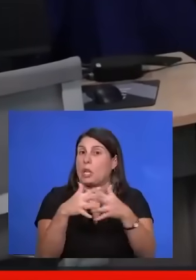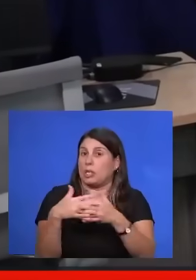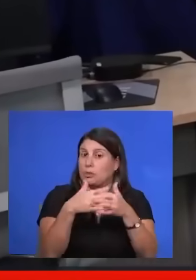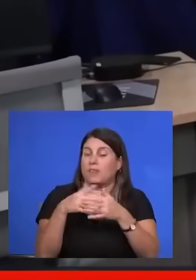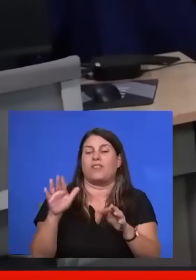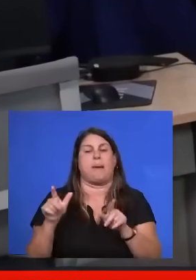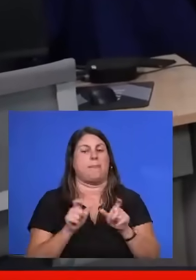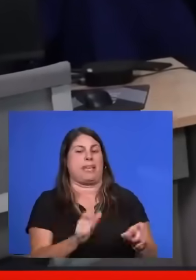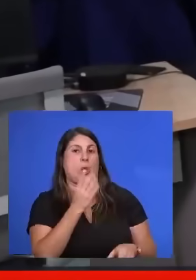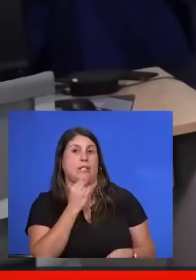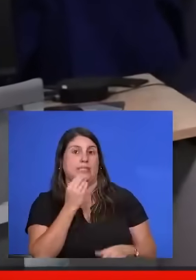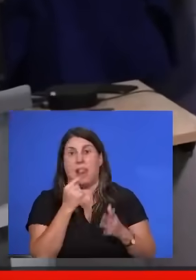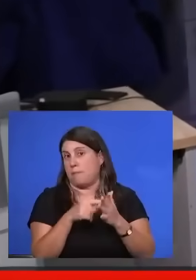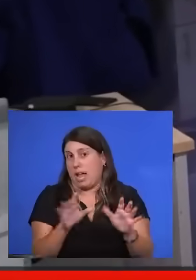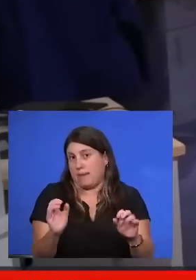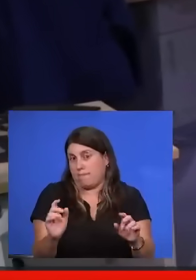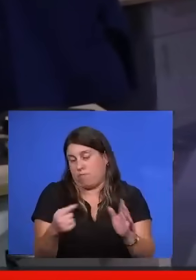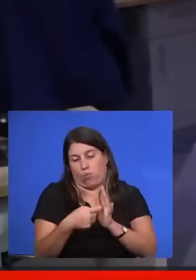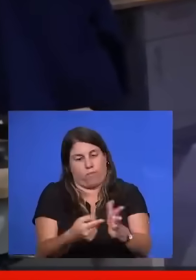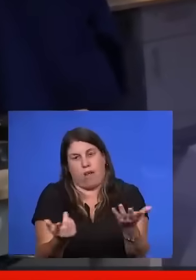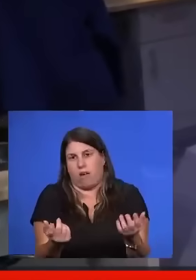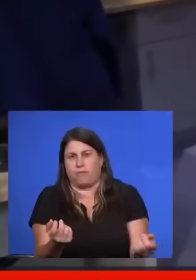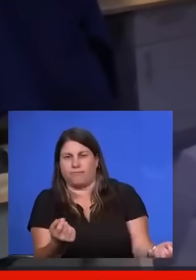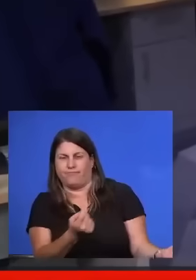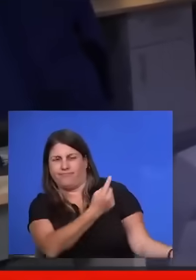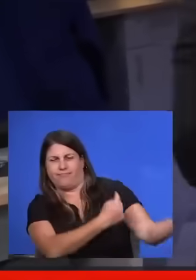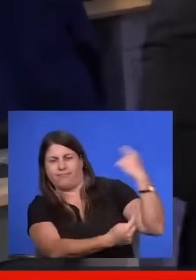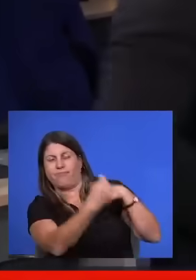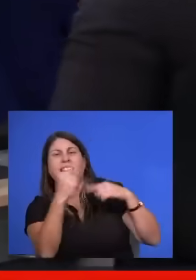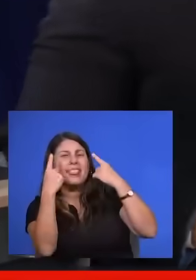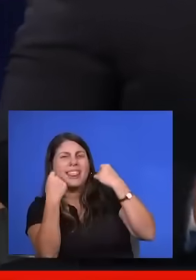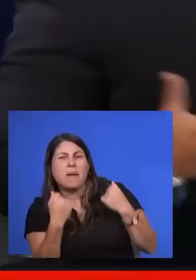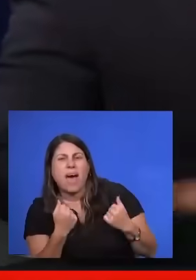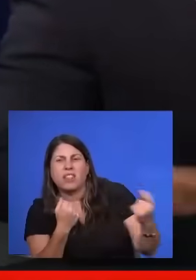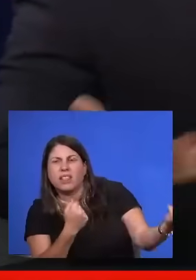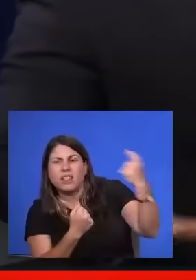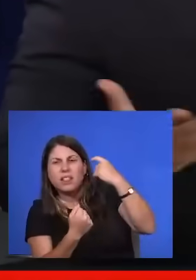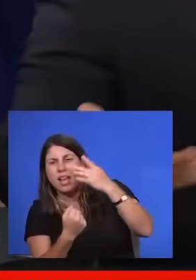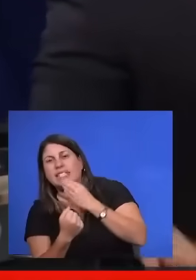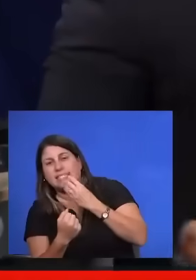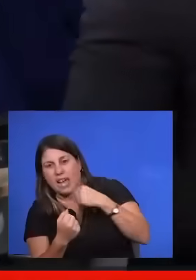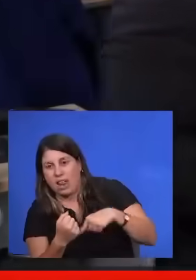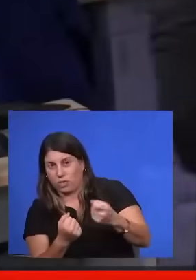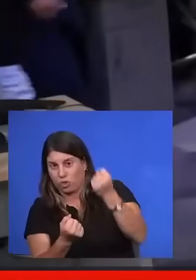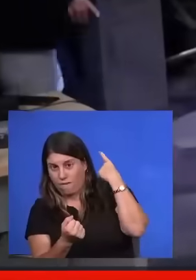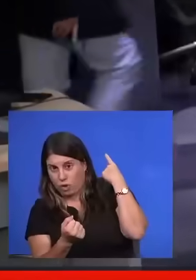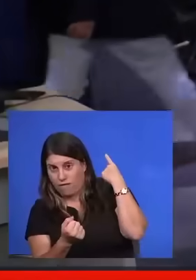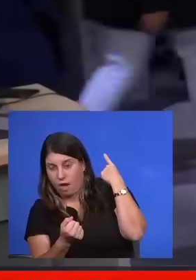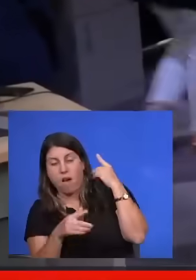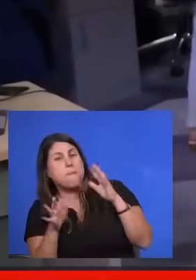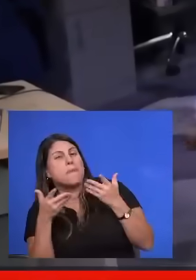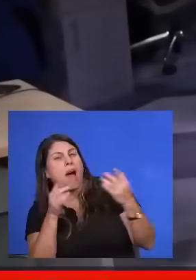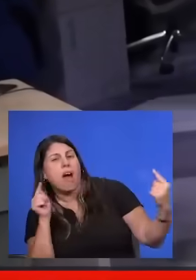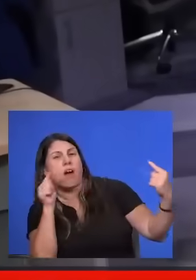ניקח לדוגמה את השיגור של הטילים מתימן לכיוון ישראל בשבוע שעבר, מה שהראית את הטילים והכתב"מים האלה זה